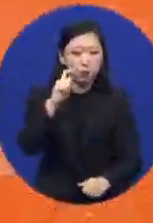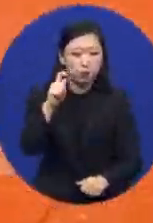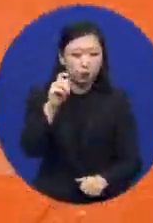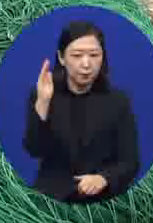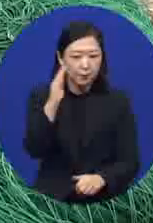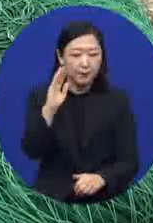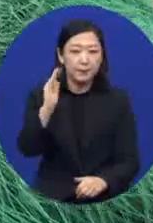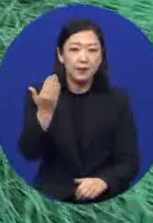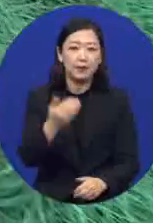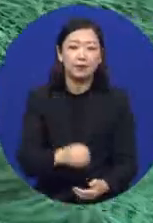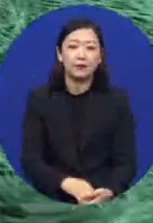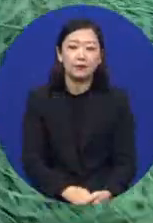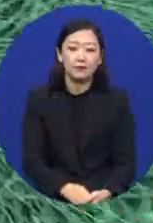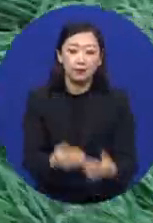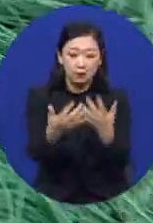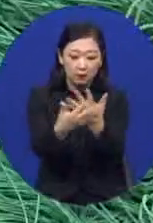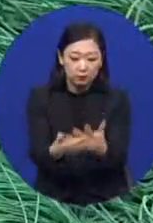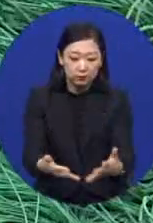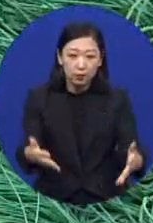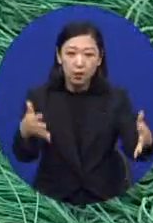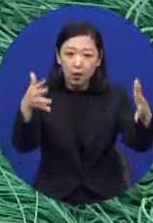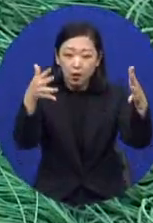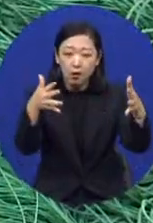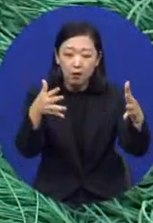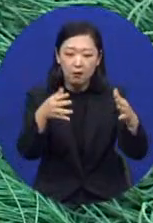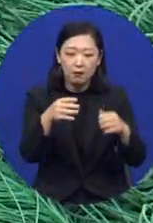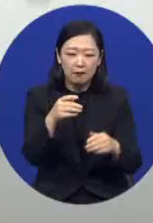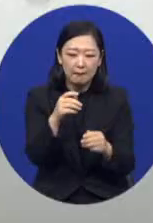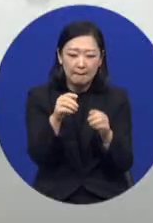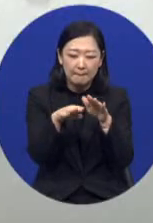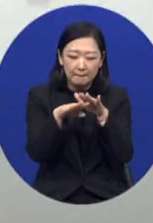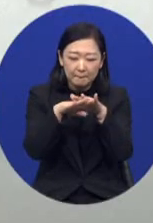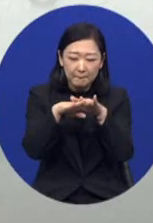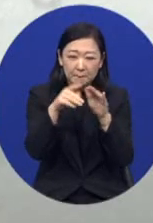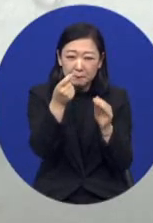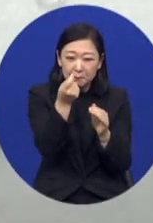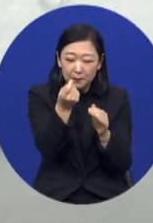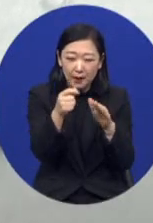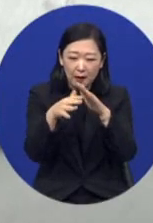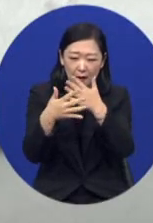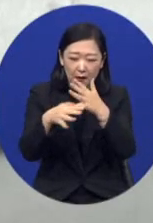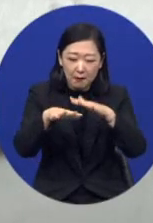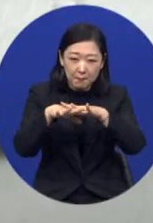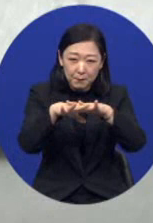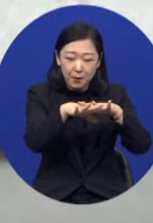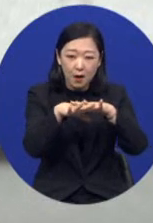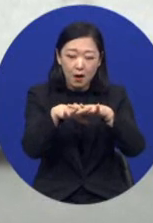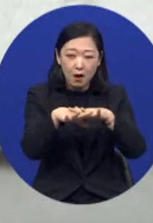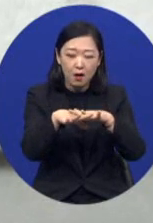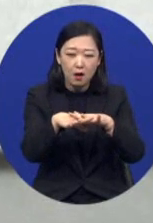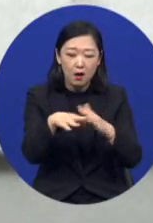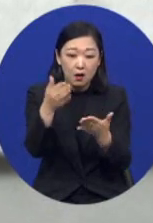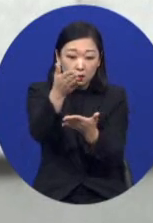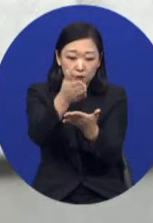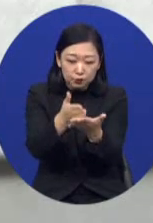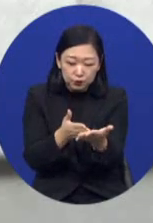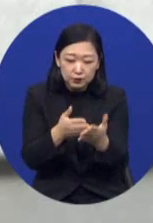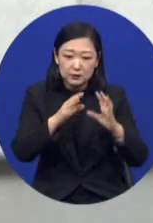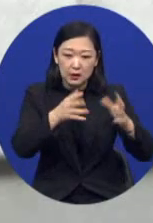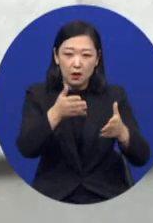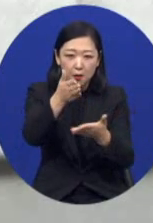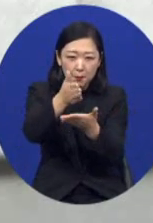달했습니다. 범장망은 그물코가 2cm 정도로 작아 배타적 경제 수역에서는